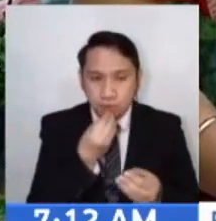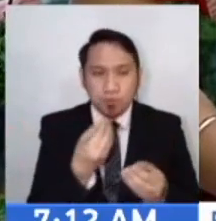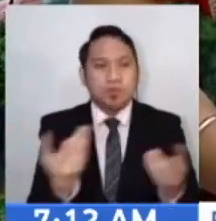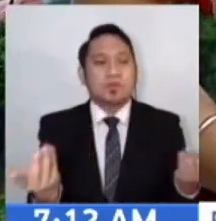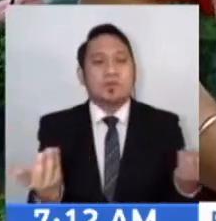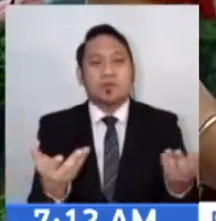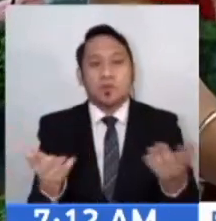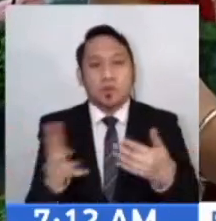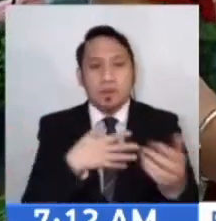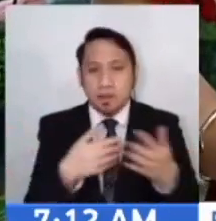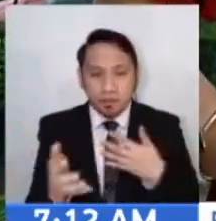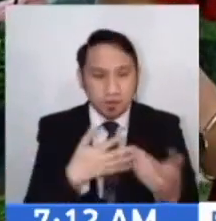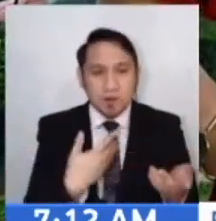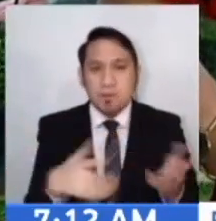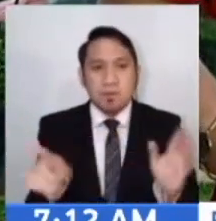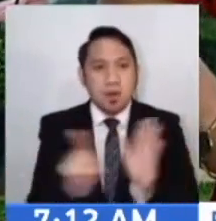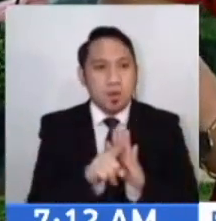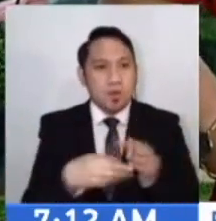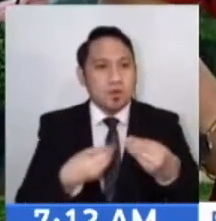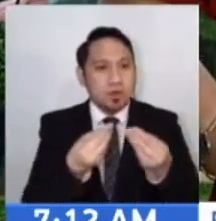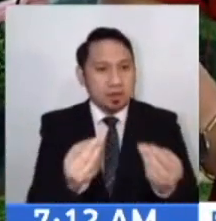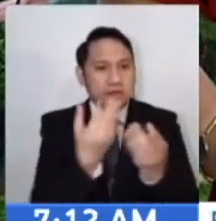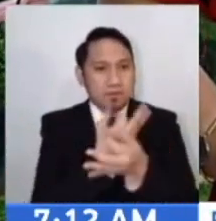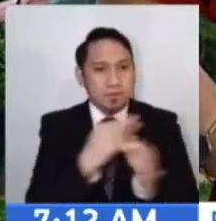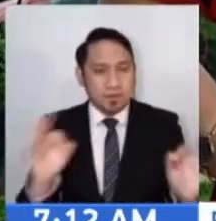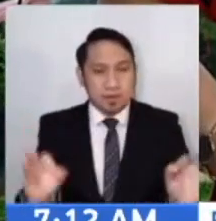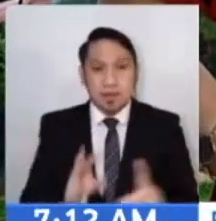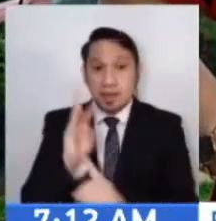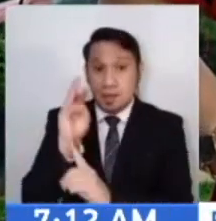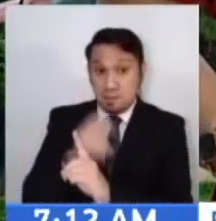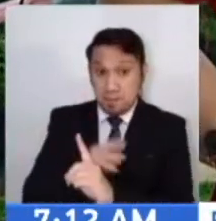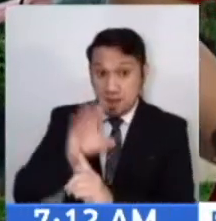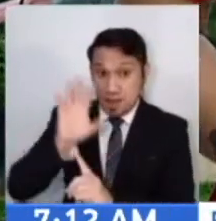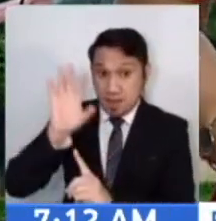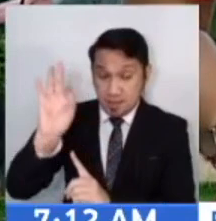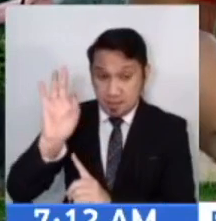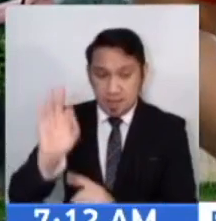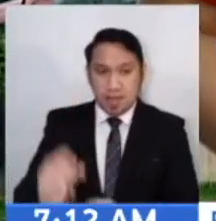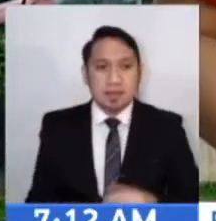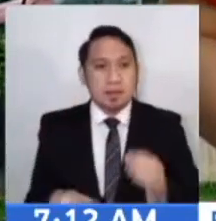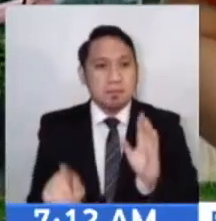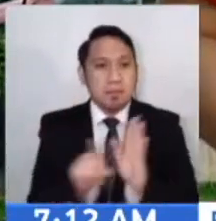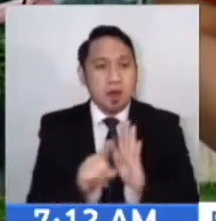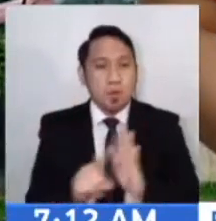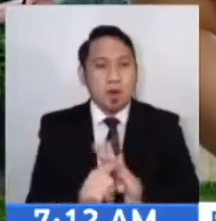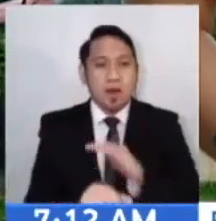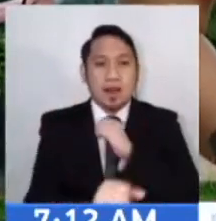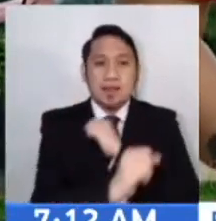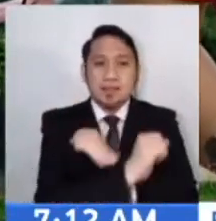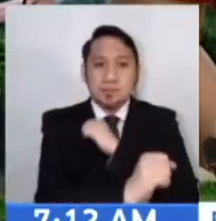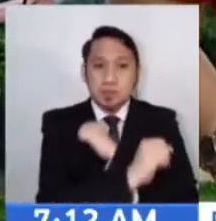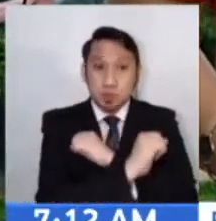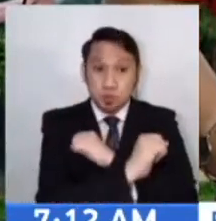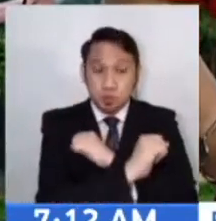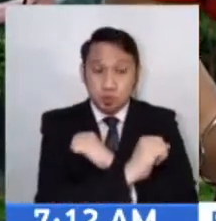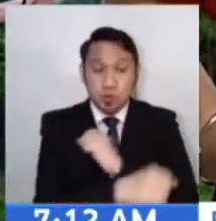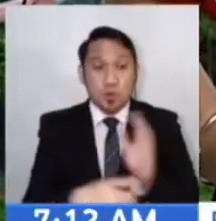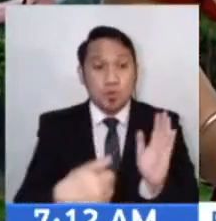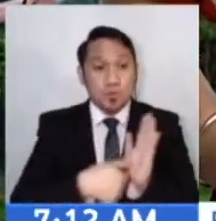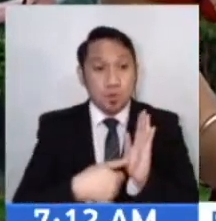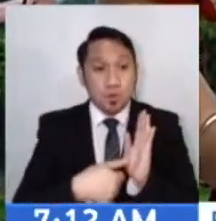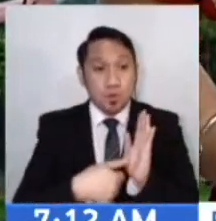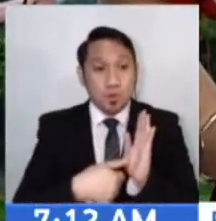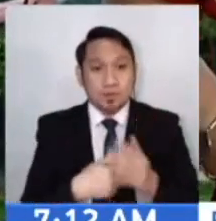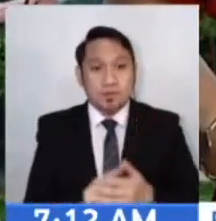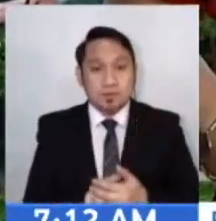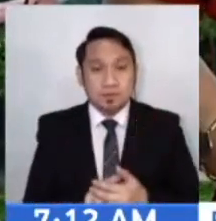nito. Sa May 9, mahigpit na ipinagbabawal ang substitute voting o ang pagiging representative ng ibang botante para